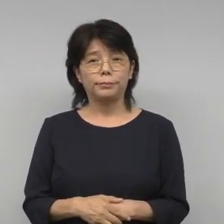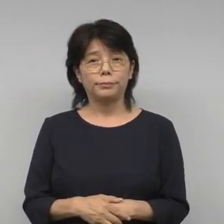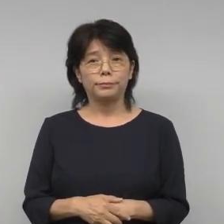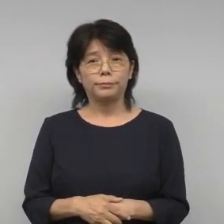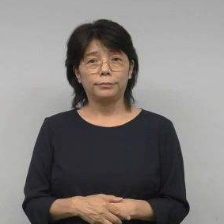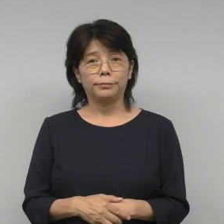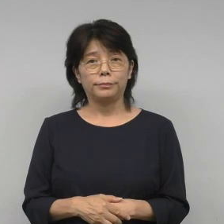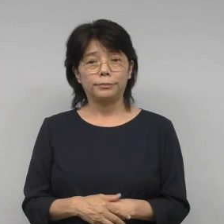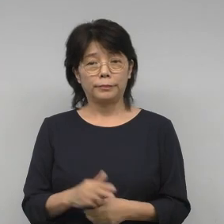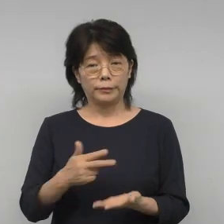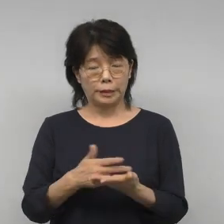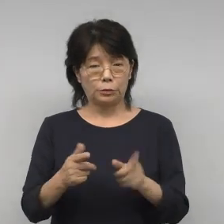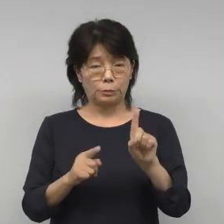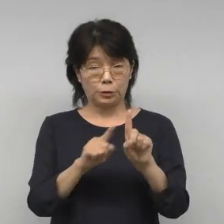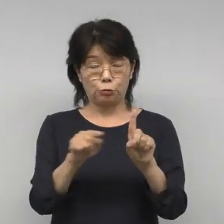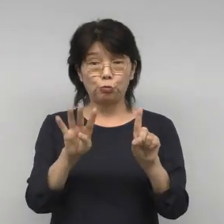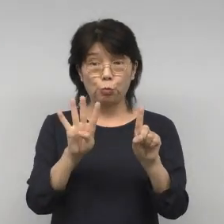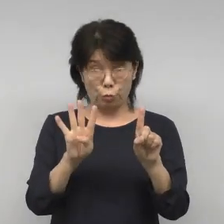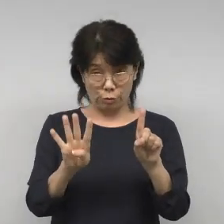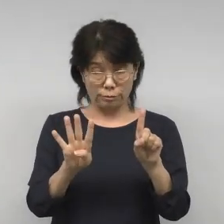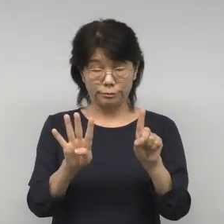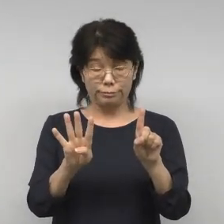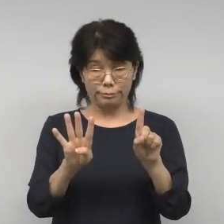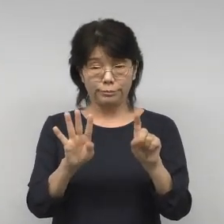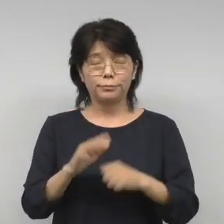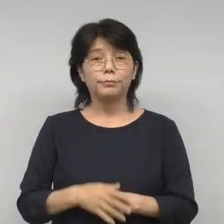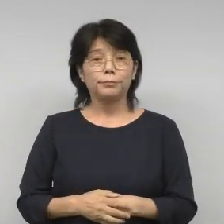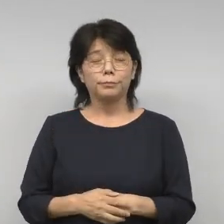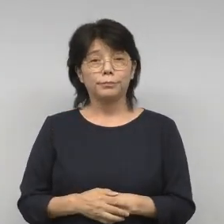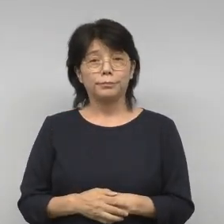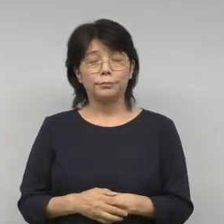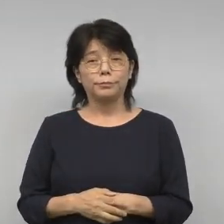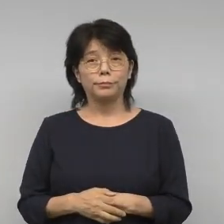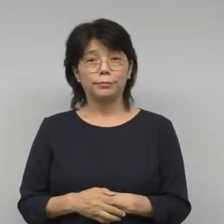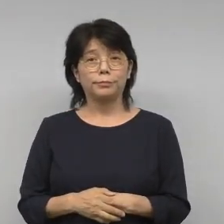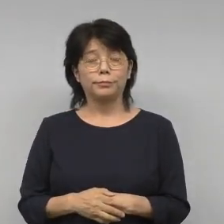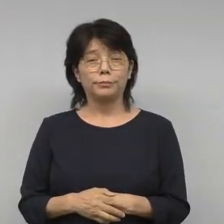資料の 1-4 です。でこちらですね、